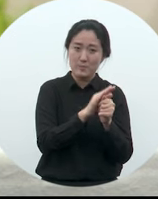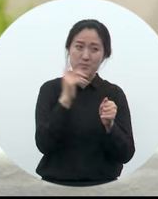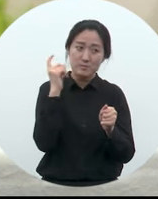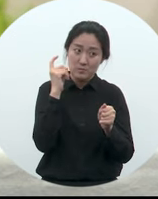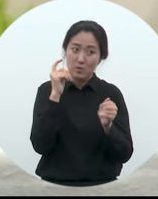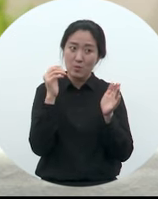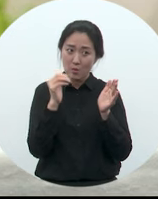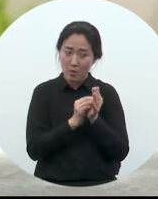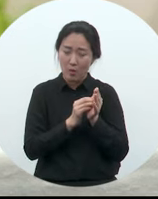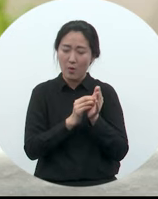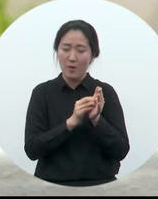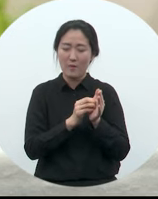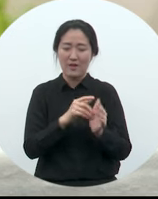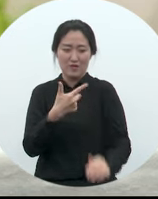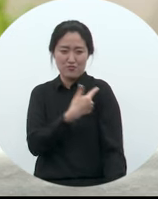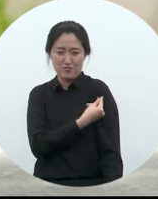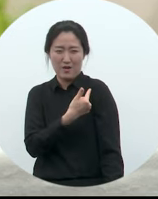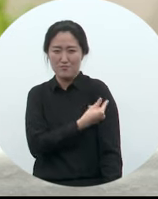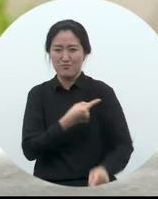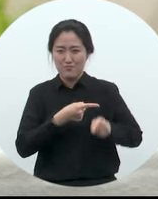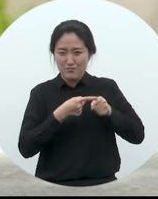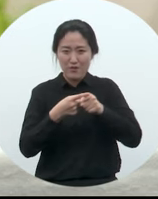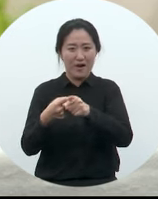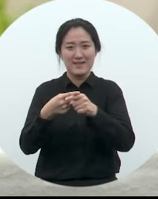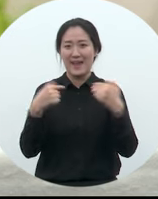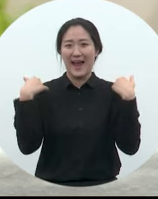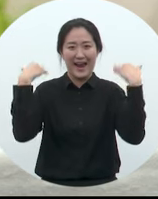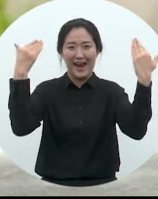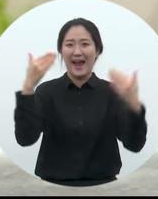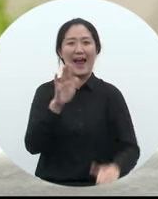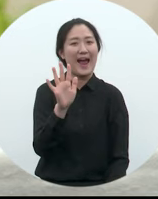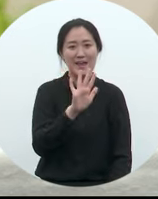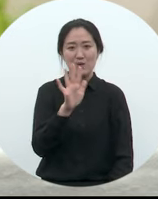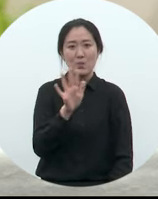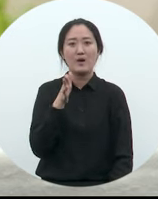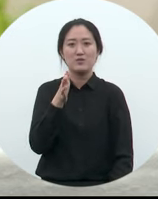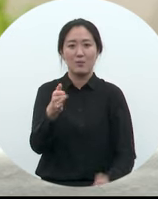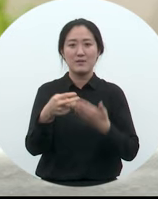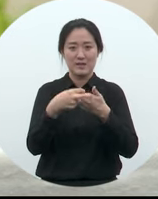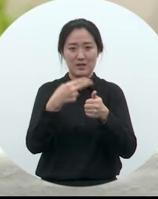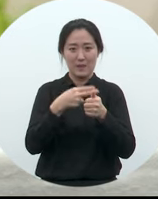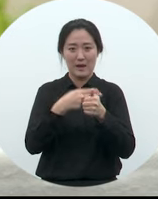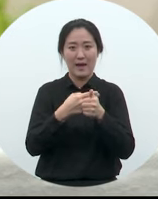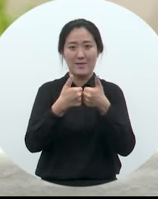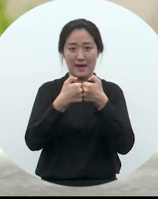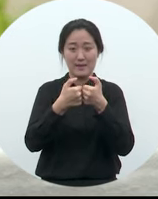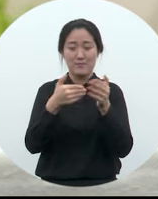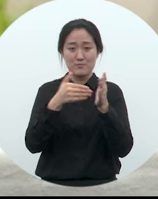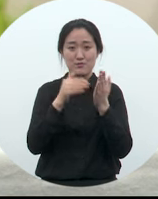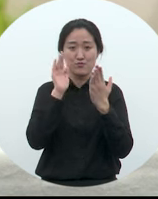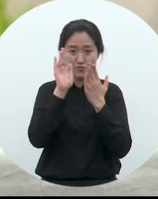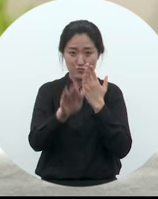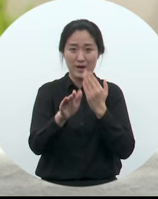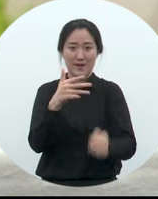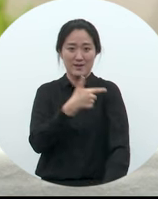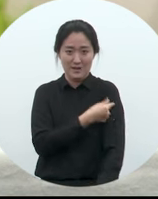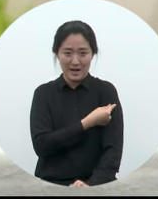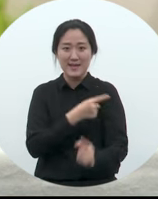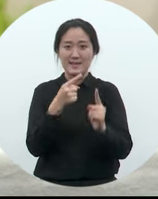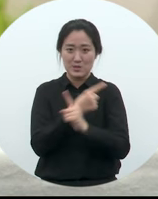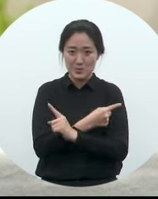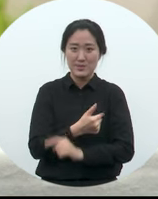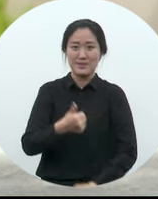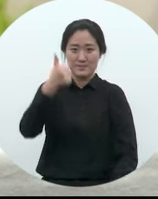우리 아이가 이 성장 치료를 한다고 해가지고 다 크는 건 아니고요. 이런 경우에는 반드시 전문가와 상의를 한